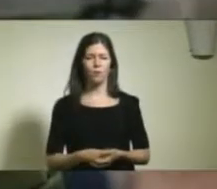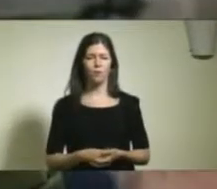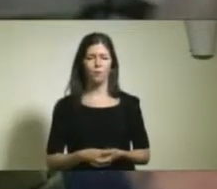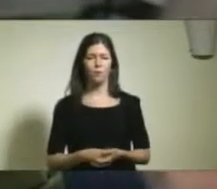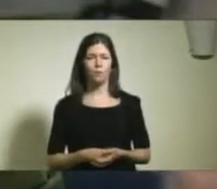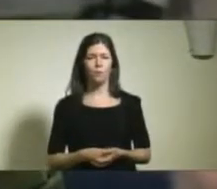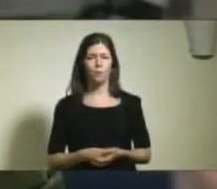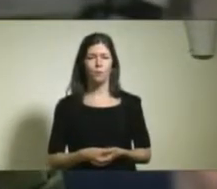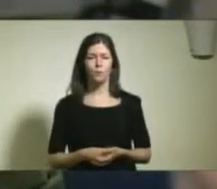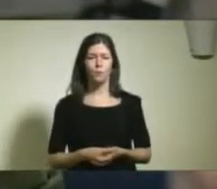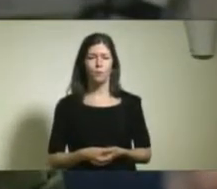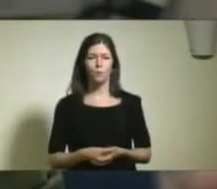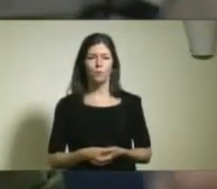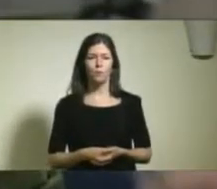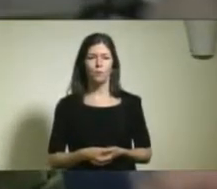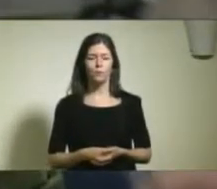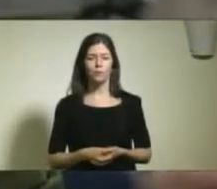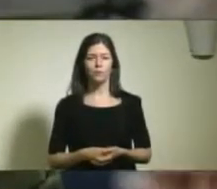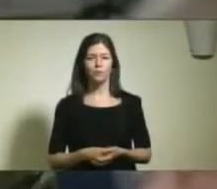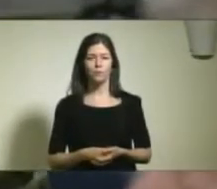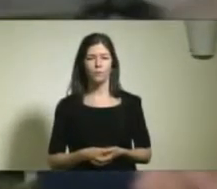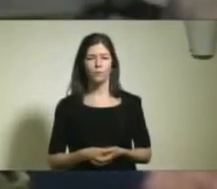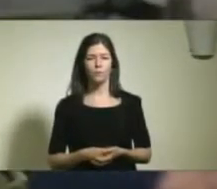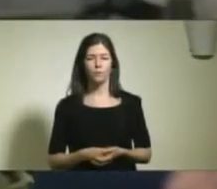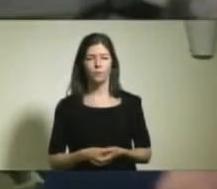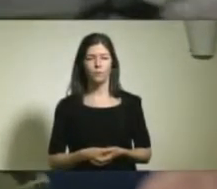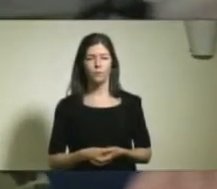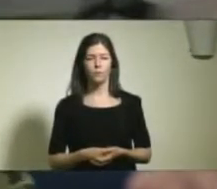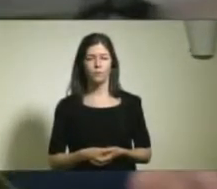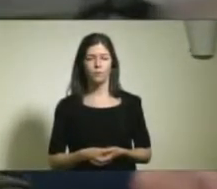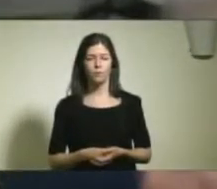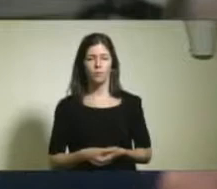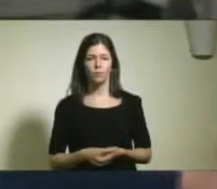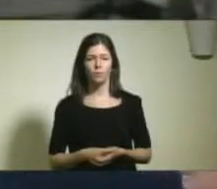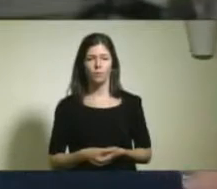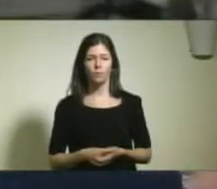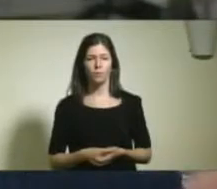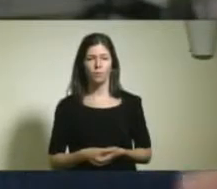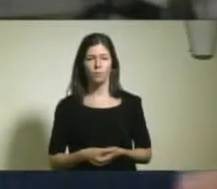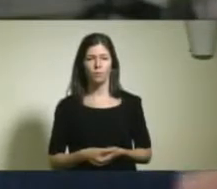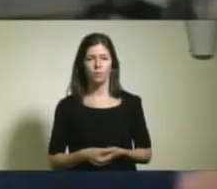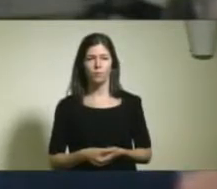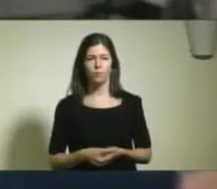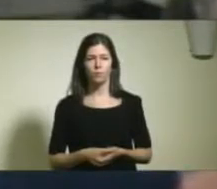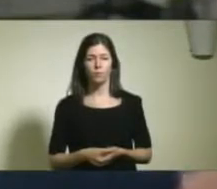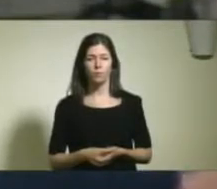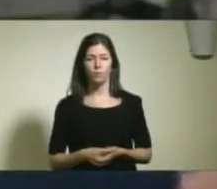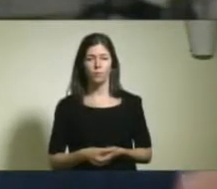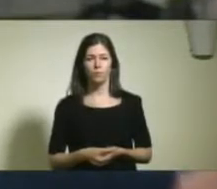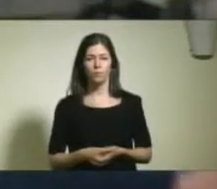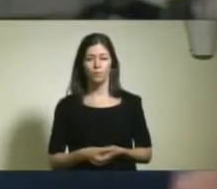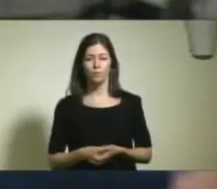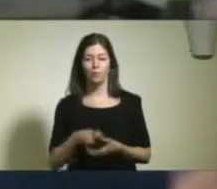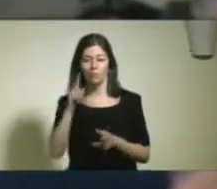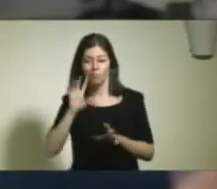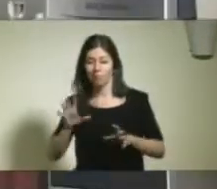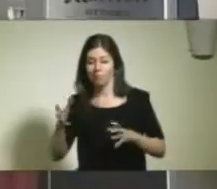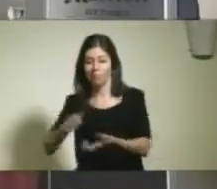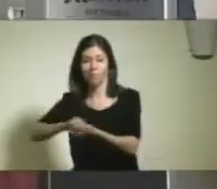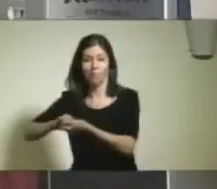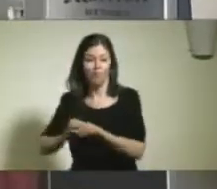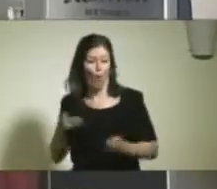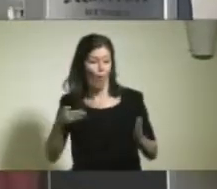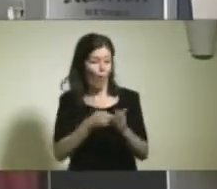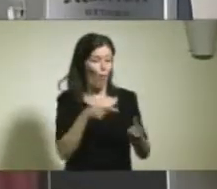contre ces groupes qui sont contre cette manœuvre et pour les rallier à la coalition? Nous